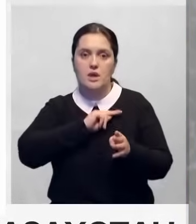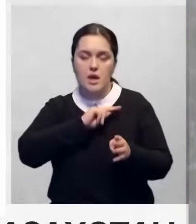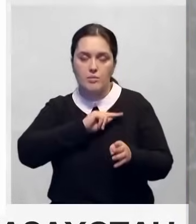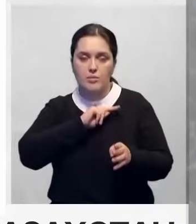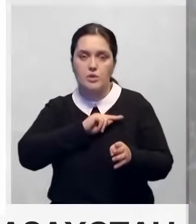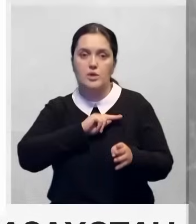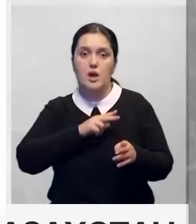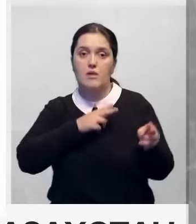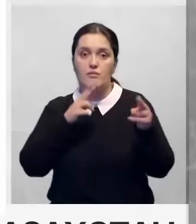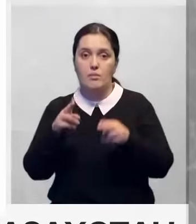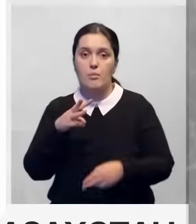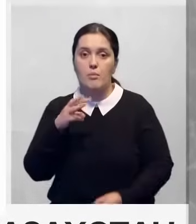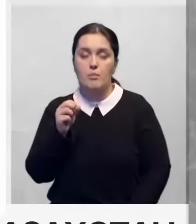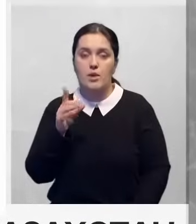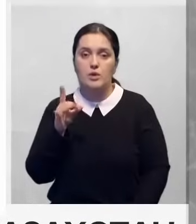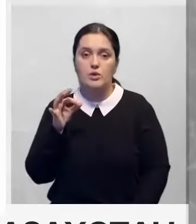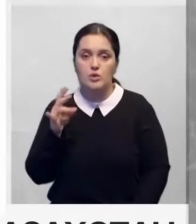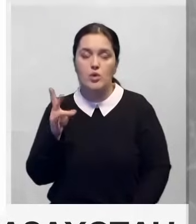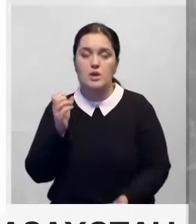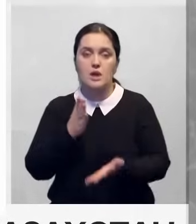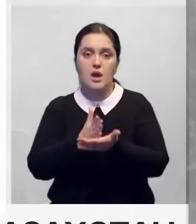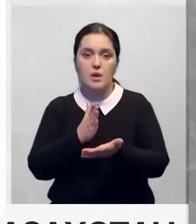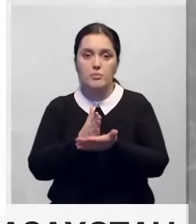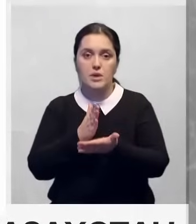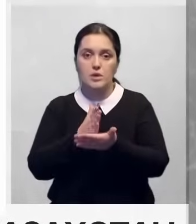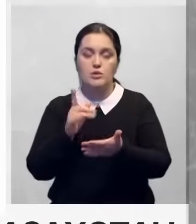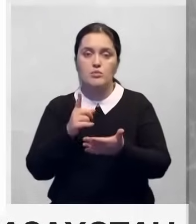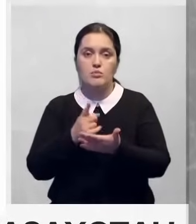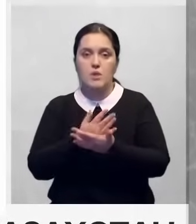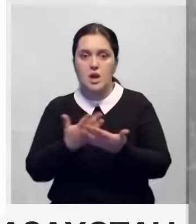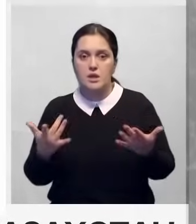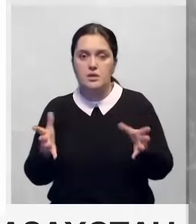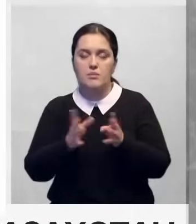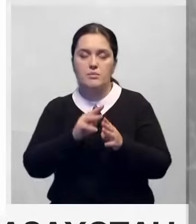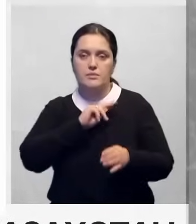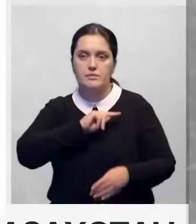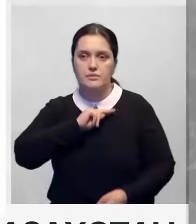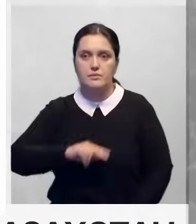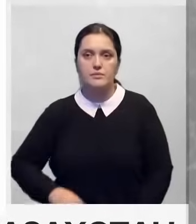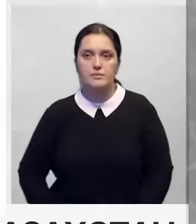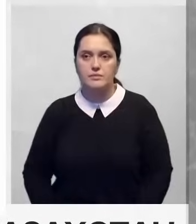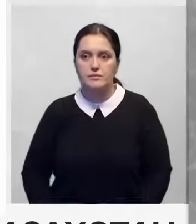не менее, визит Эммануэля Макрона направлен на то, чтобы разнообразить партнерство.